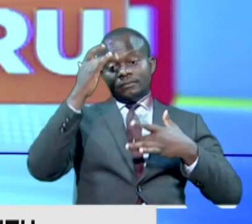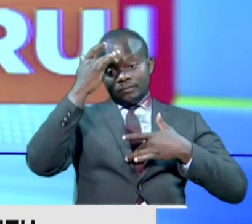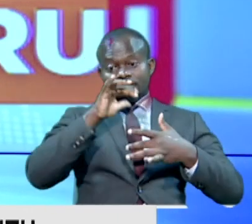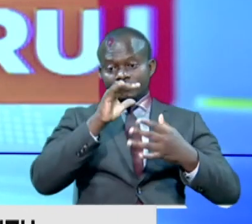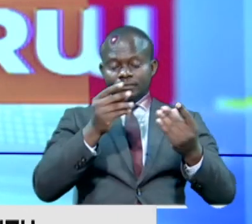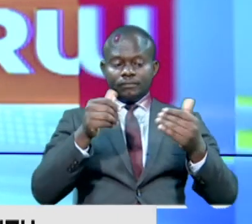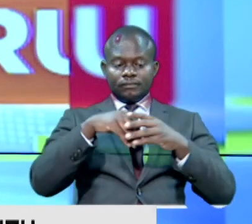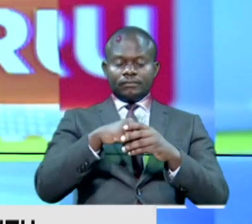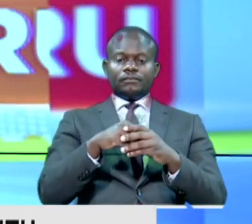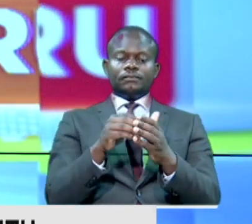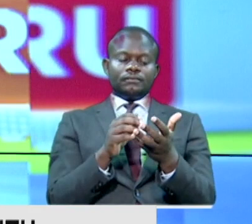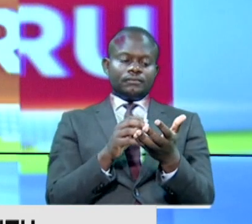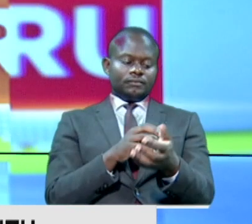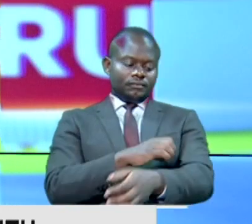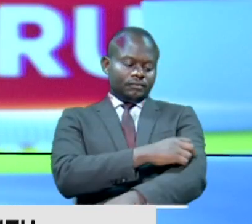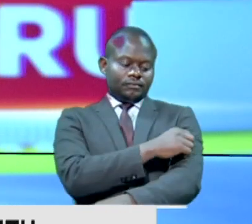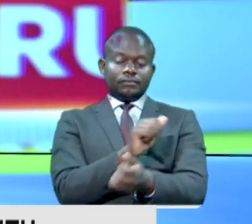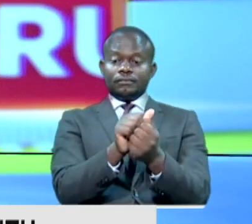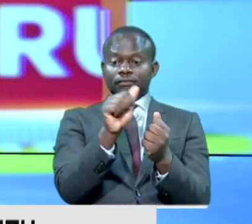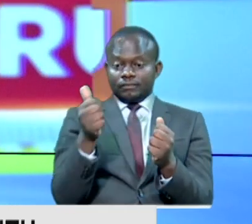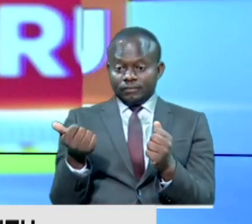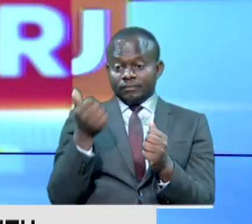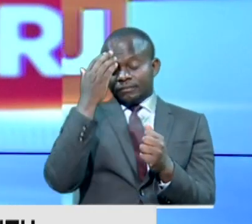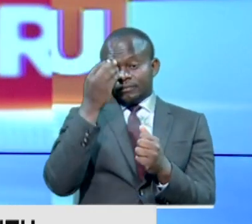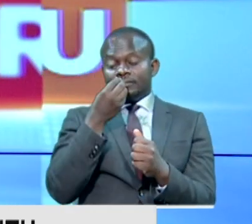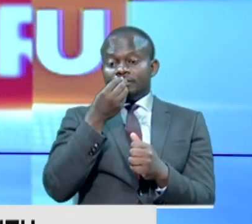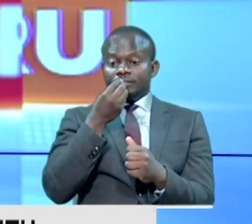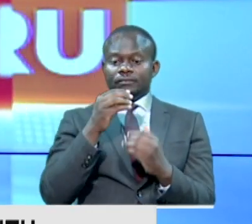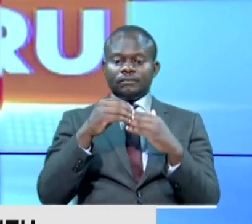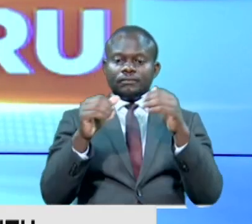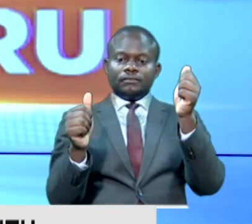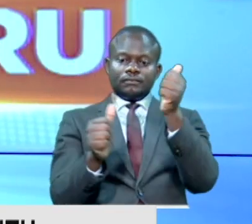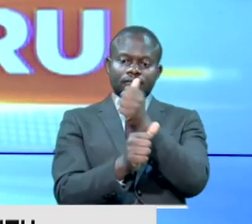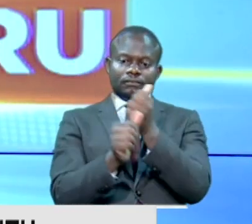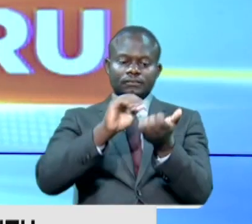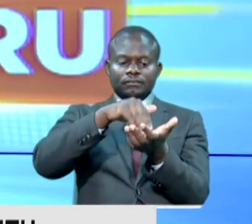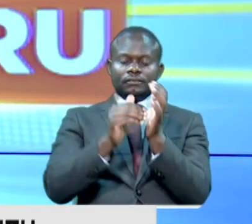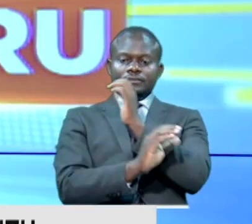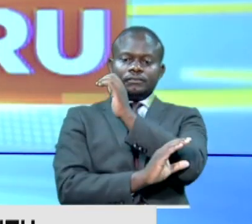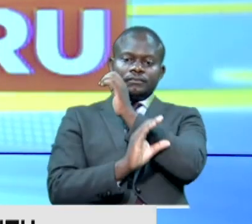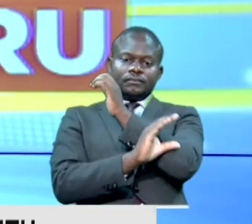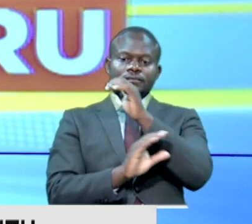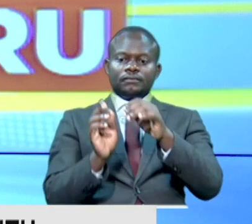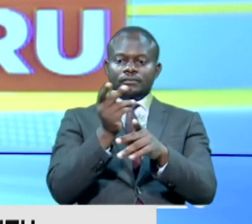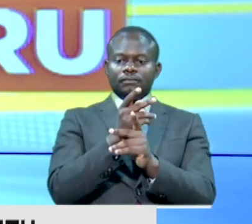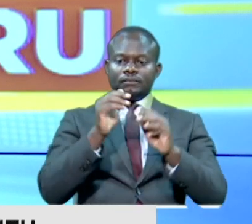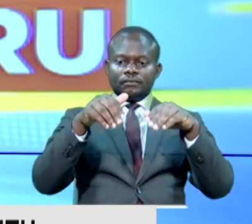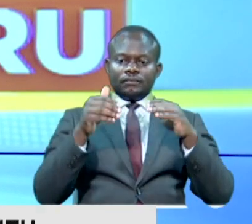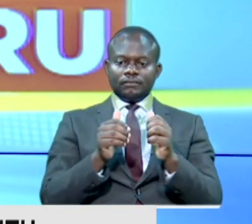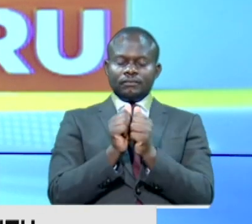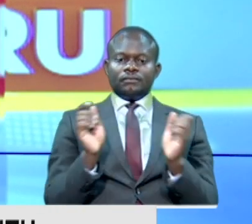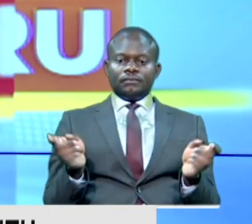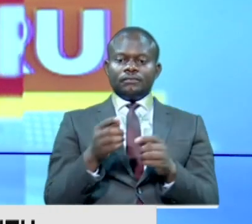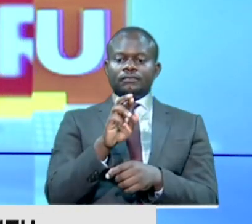zirimo kanseri n'izindi ngo bitewe n'ibihingwa bafungura umuyobozi wungirije mu kigo cy'igihugu cyita ku buhinzi